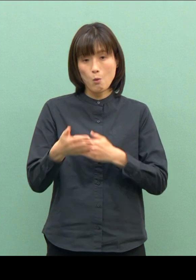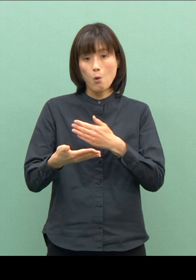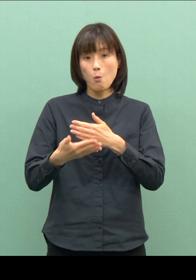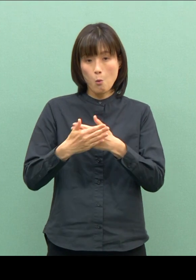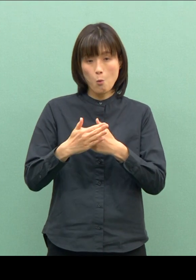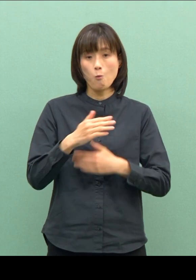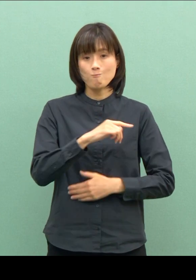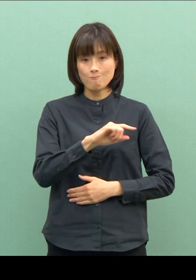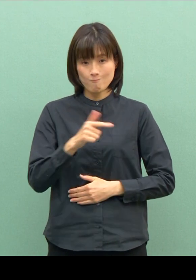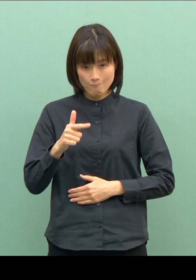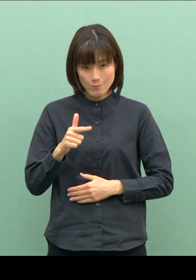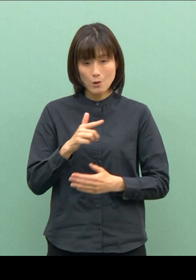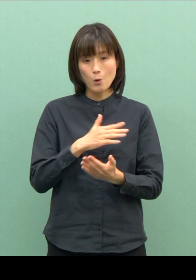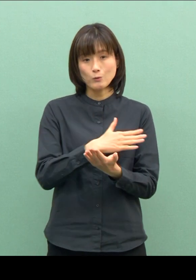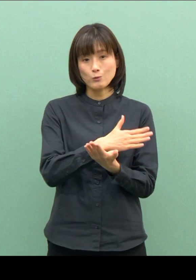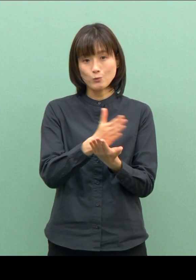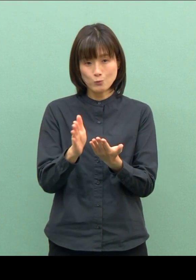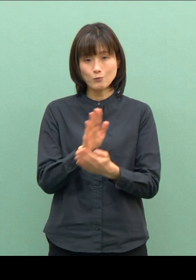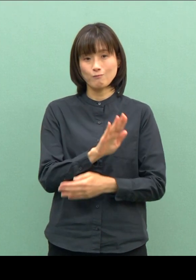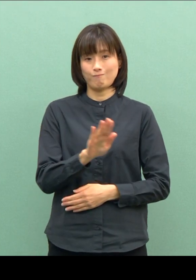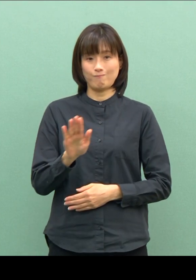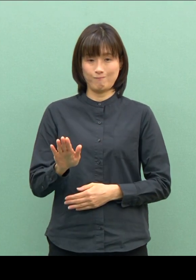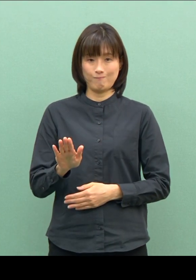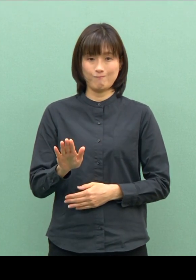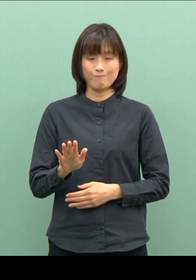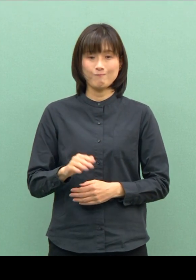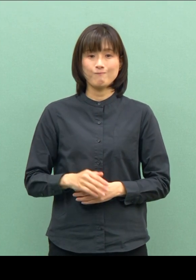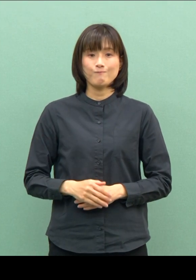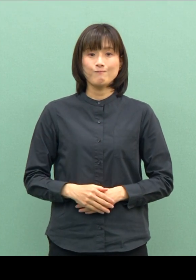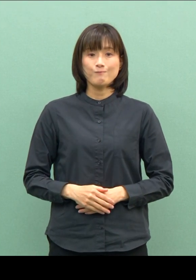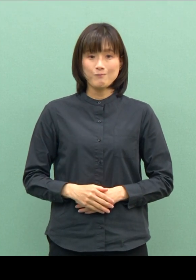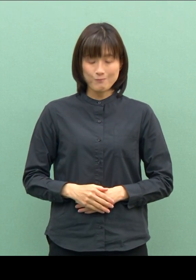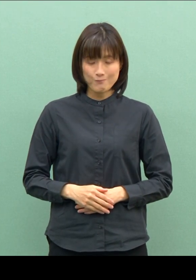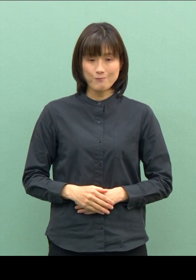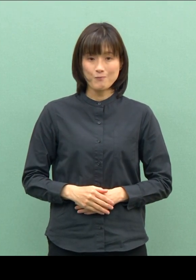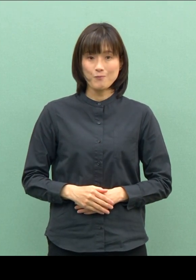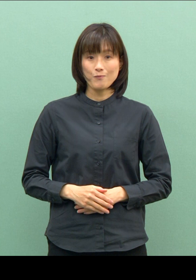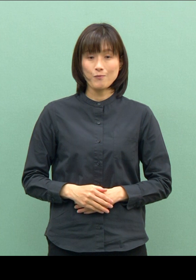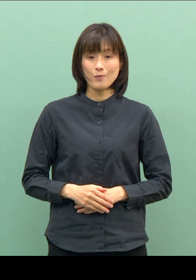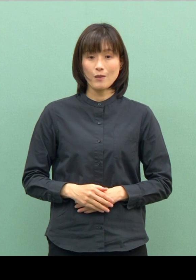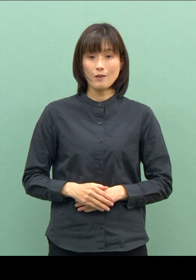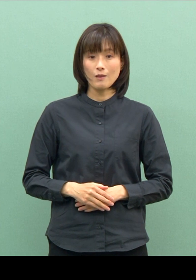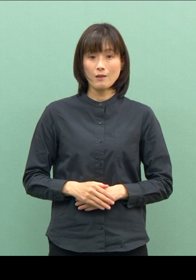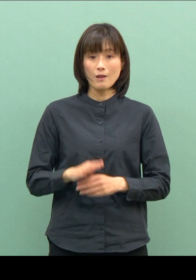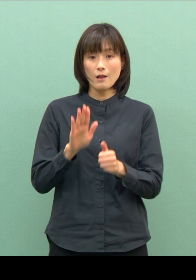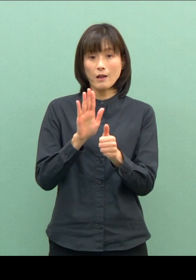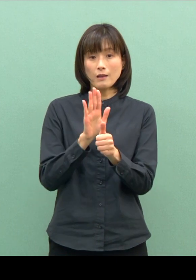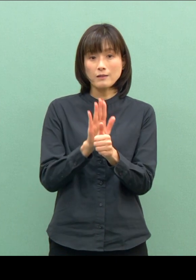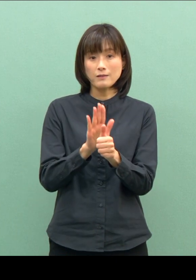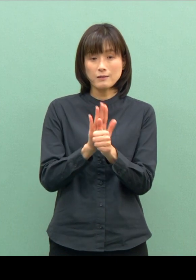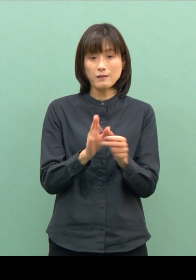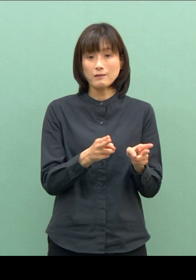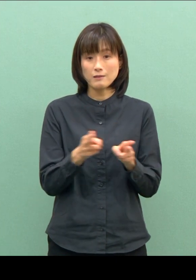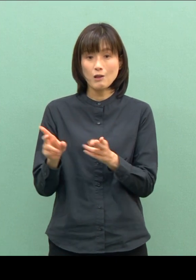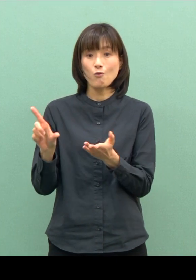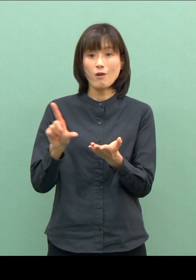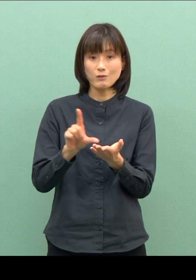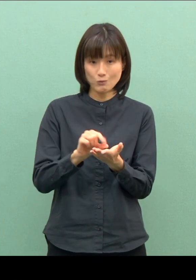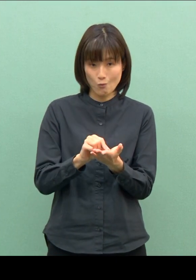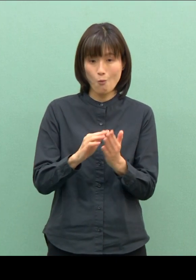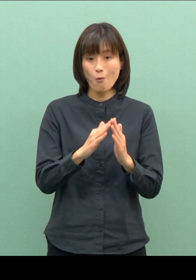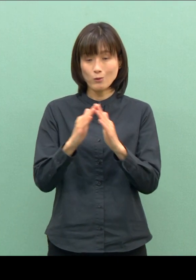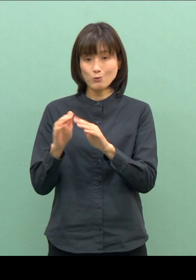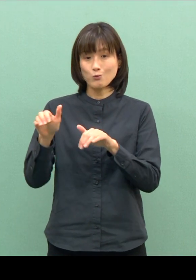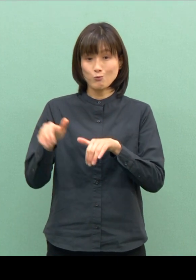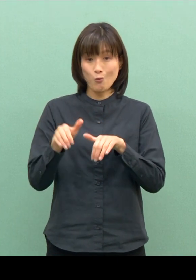後のフォローアップなど幅広い支援を実施しています。もうすけさん、支援制度を活用して移住就農をした